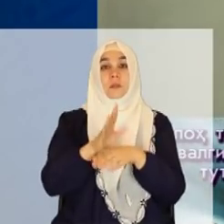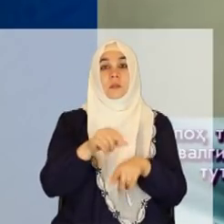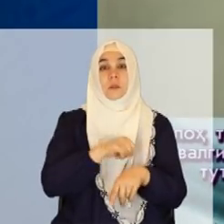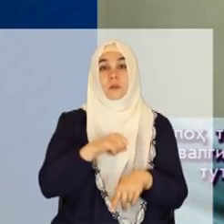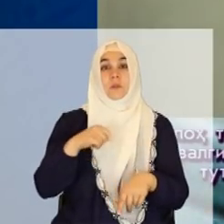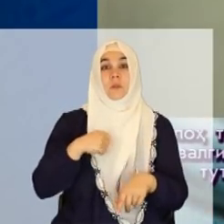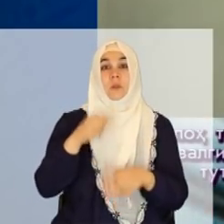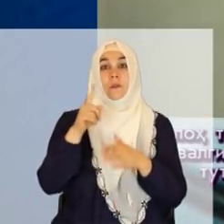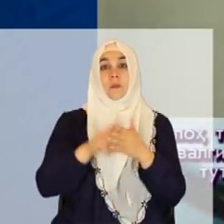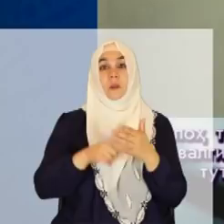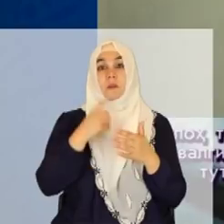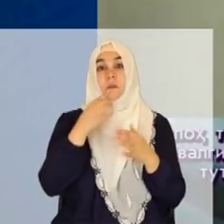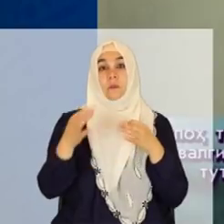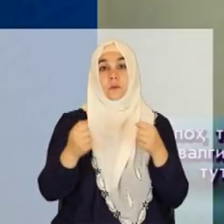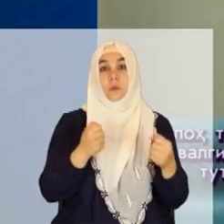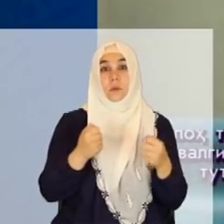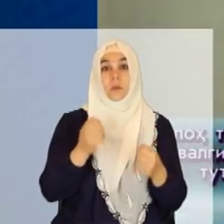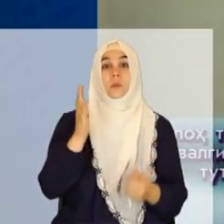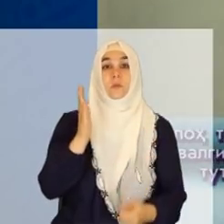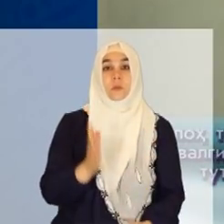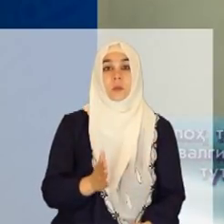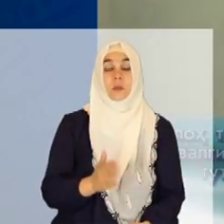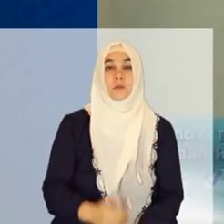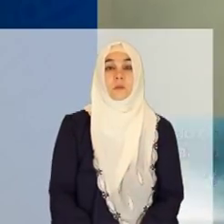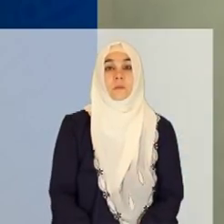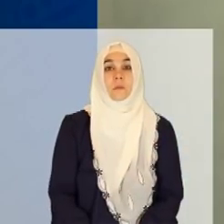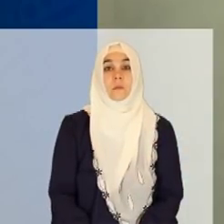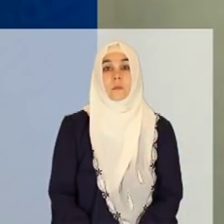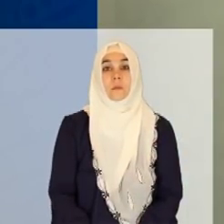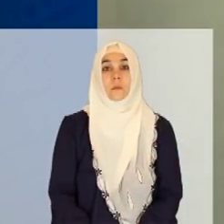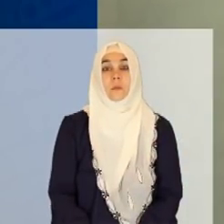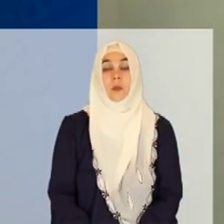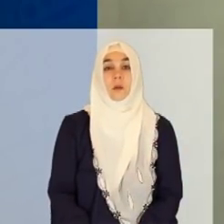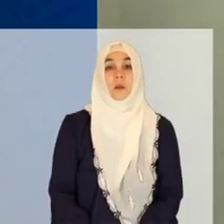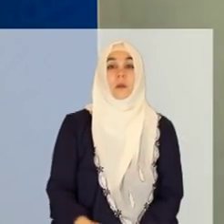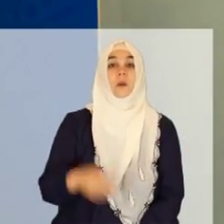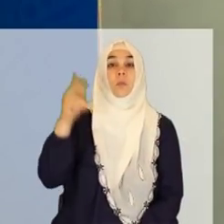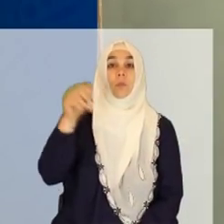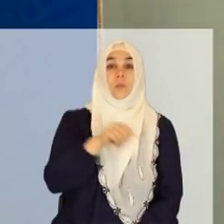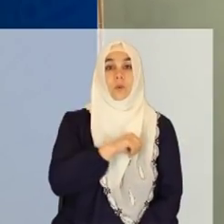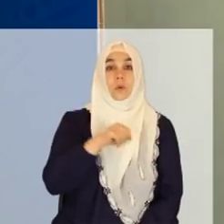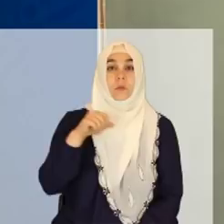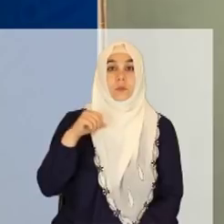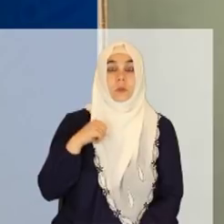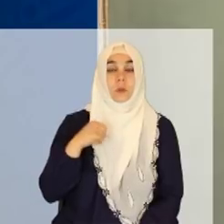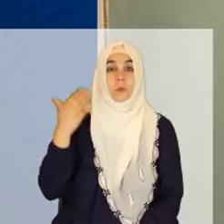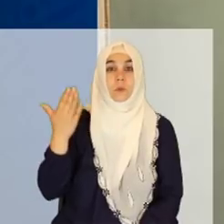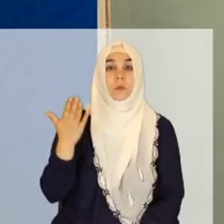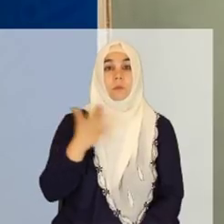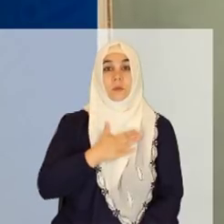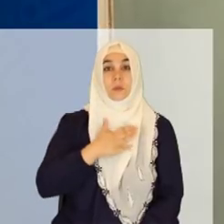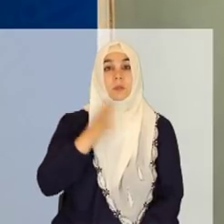shoyatki taqvodor bo'lsalaringiz. Alloh subhanahu va taolo